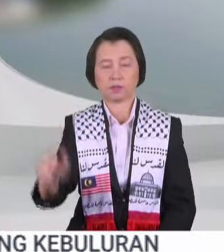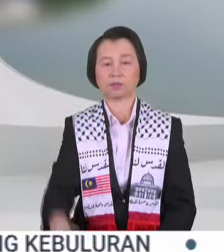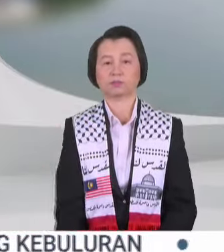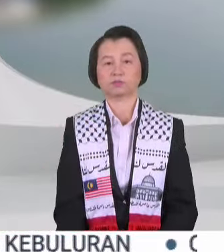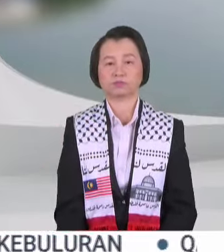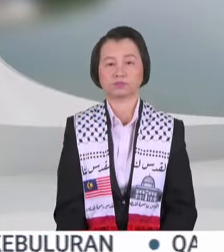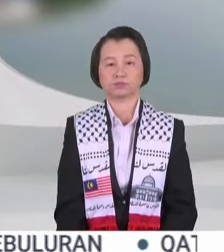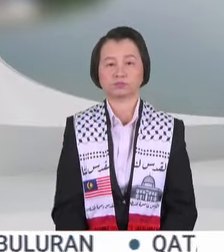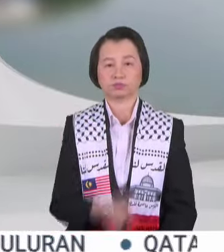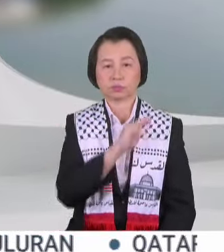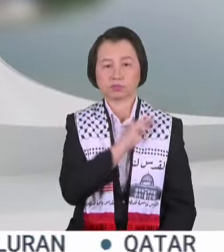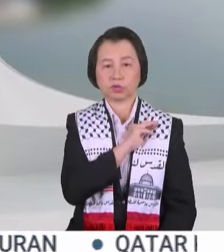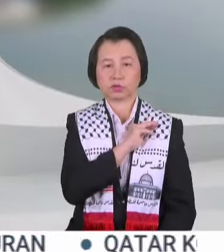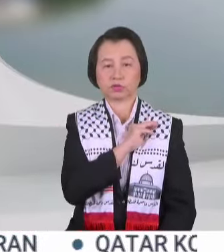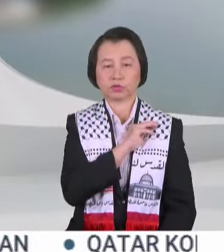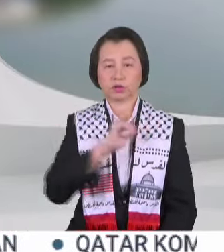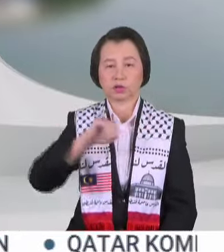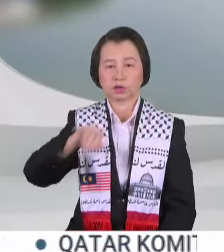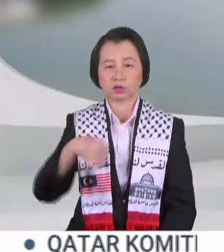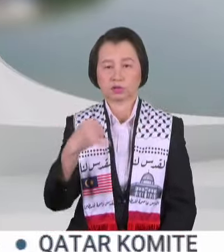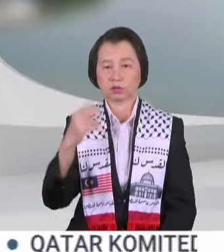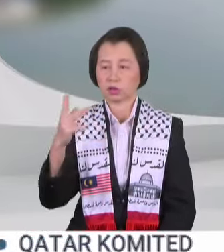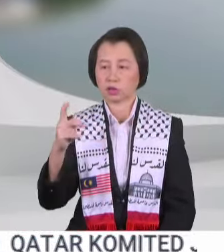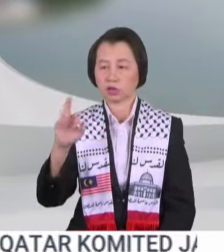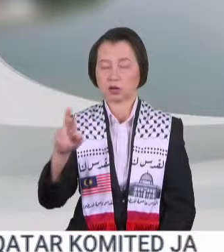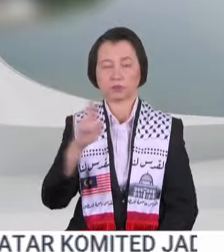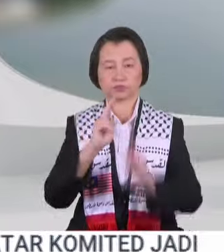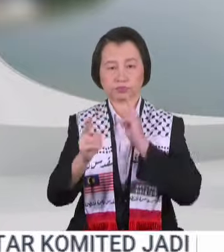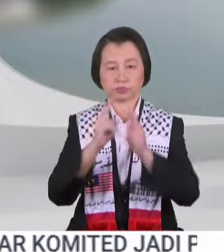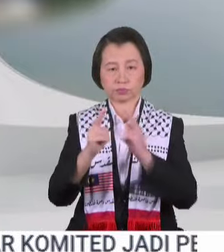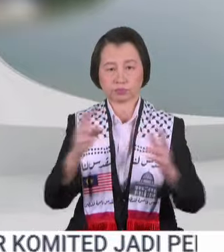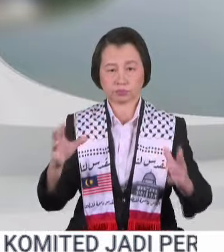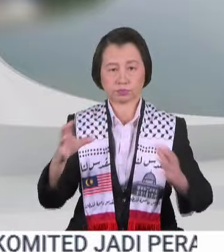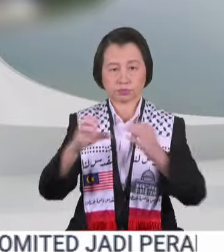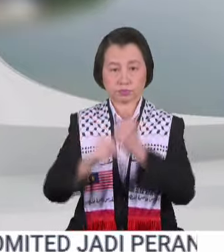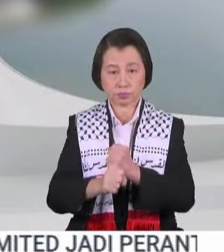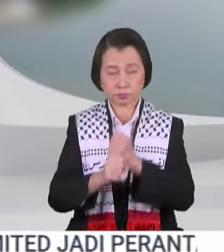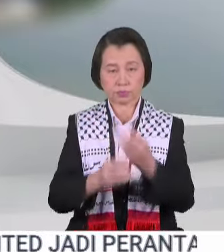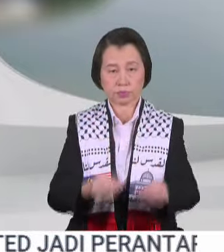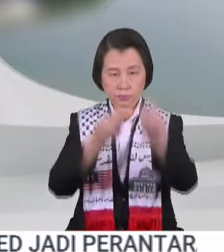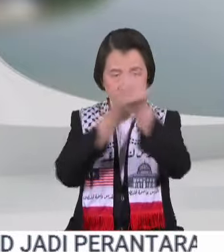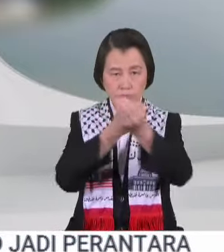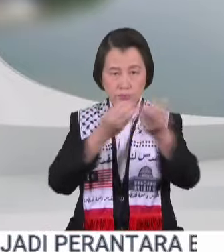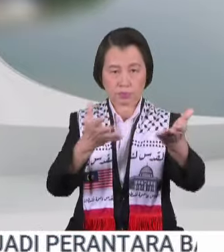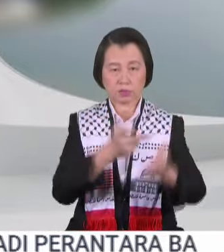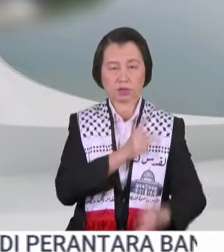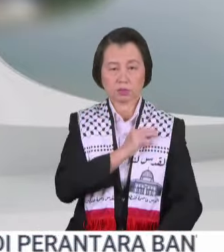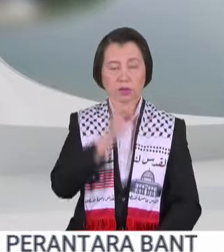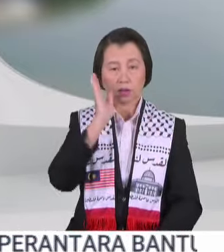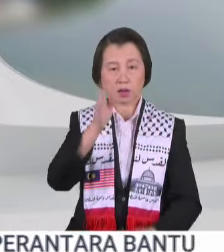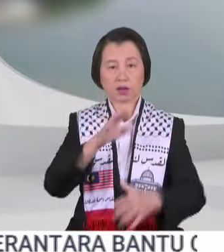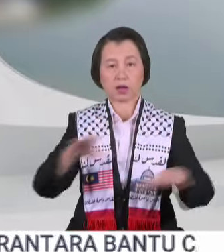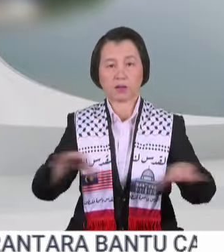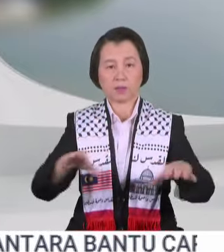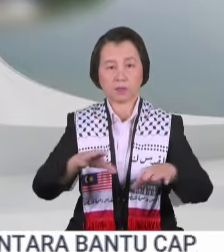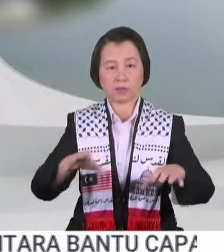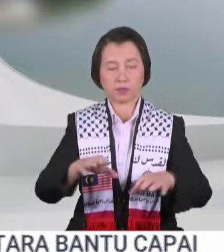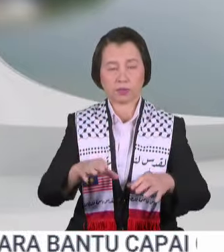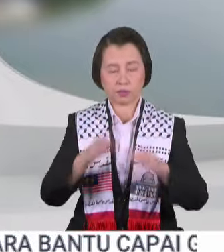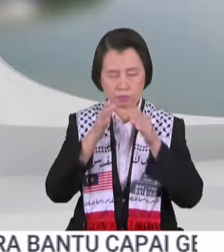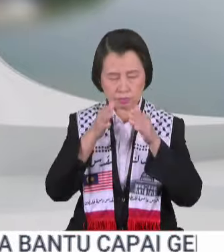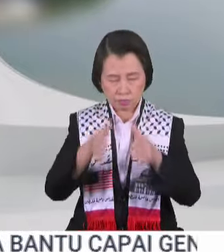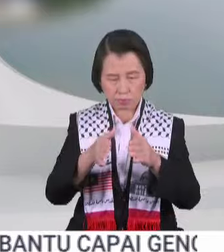Sementara itu, Menteri Kerja Raya Datuk Syahilmi Yahya dalam ucapan penggulungannya memaklumkan kementeriannya akan melakukan pemantauan